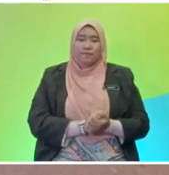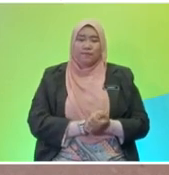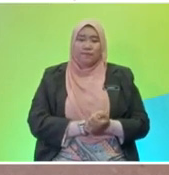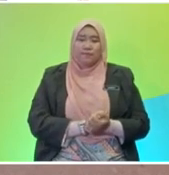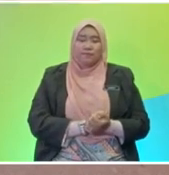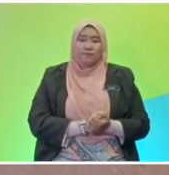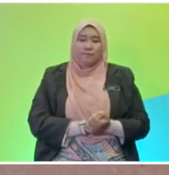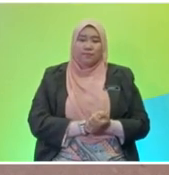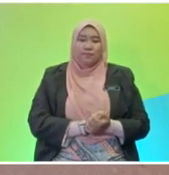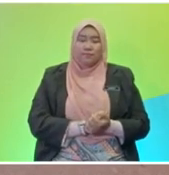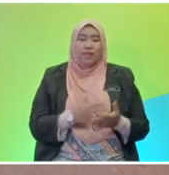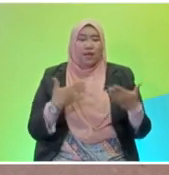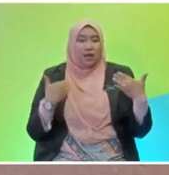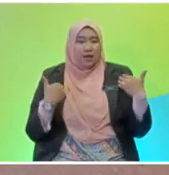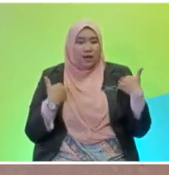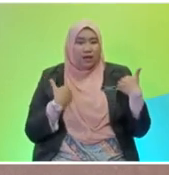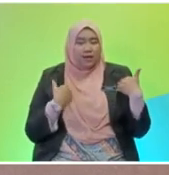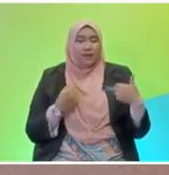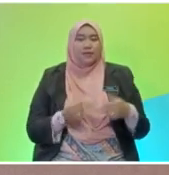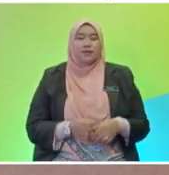Adakah ini objeknya